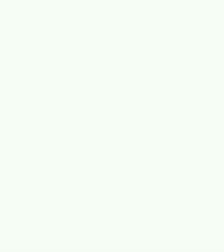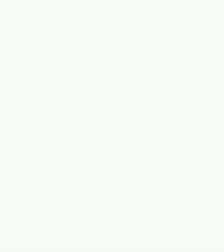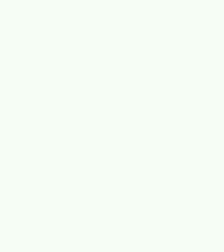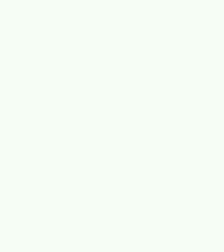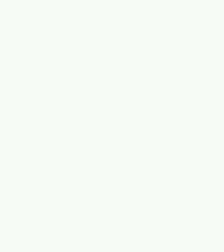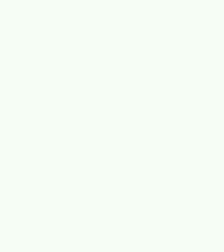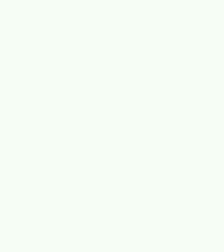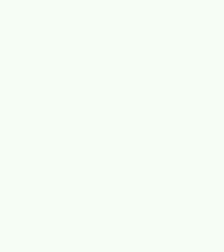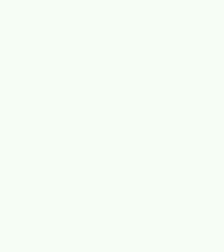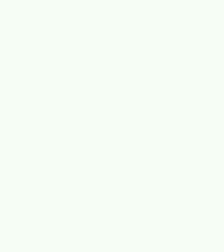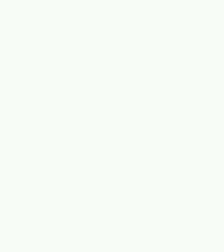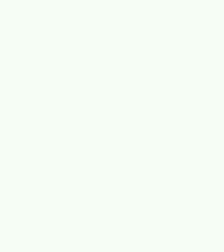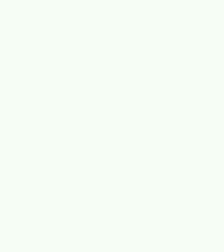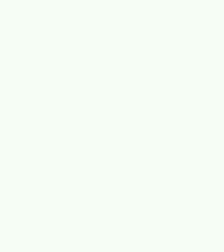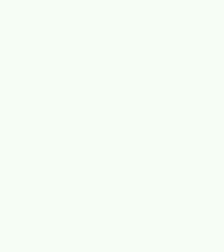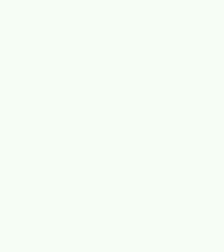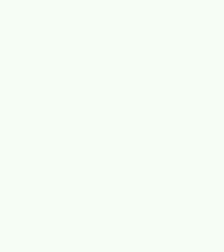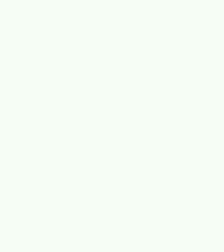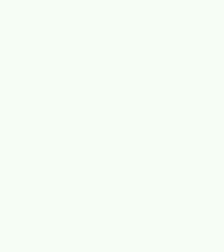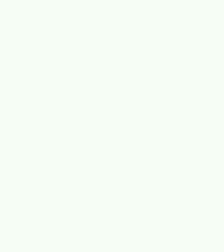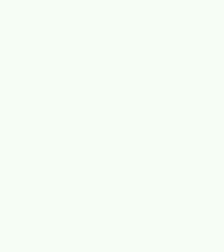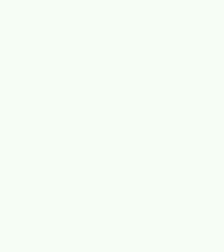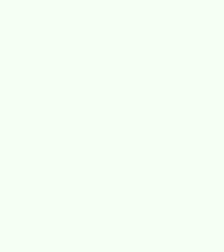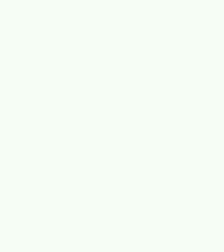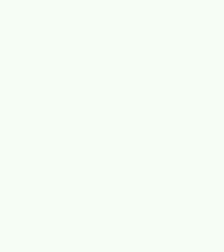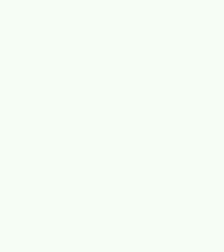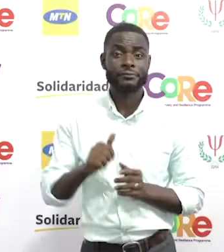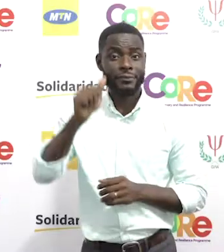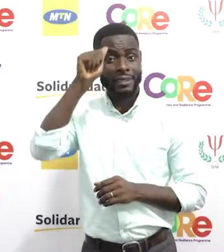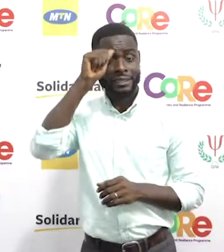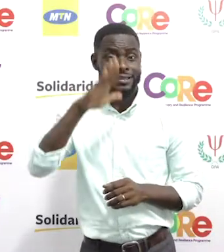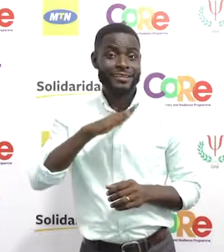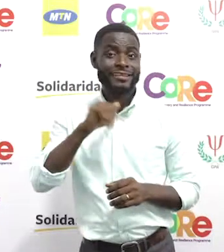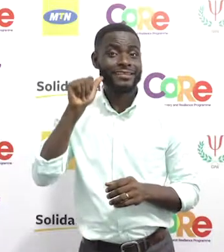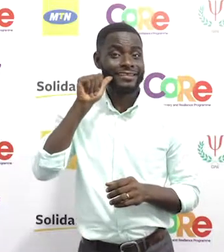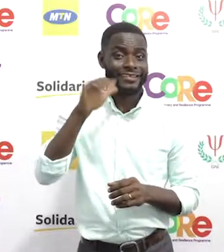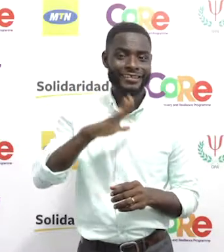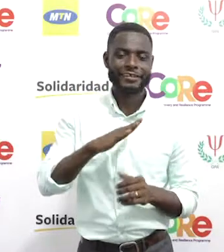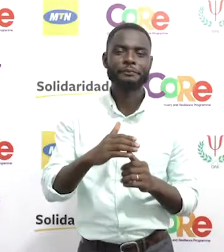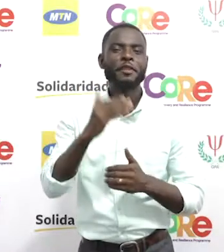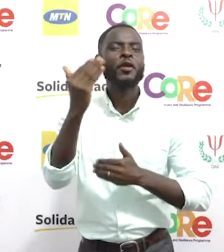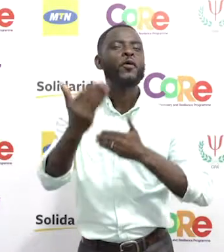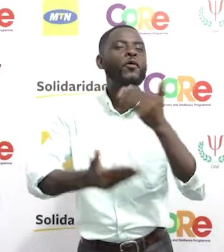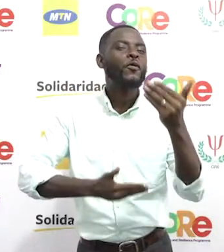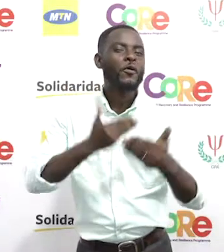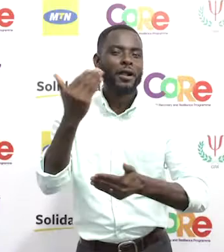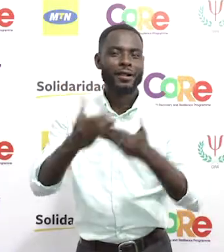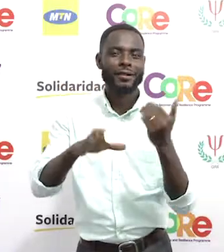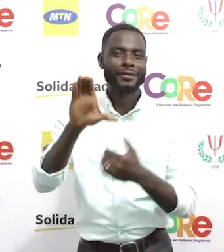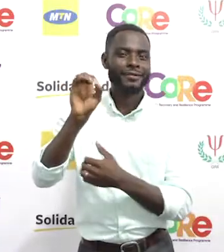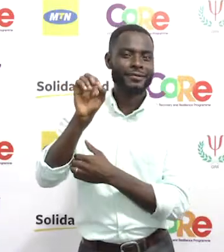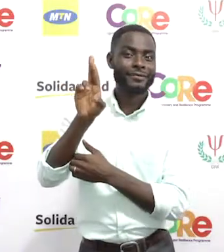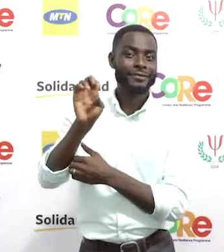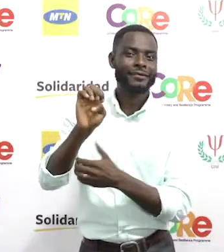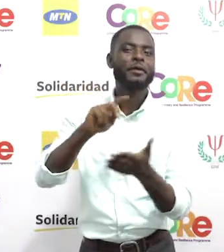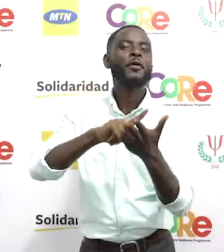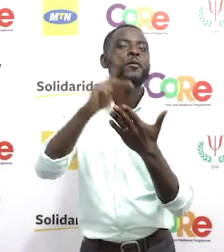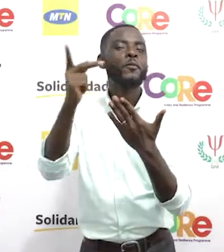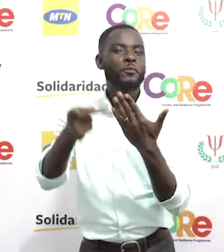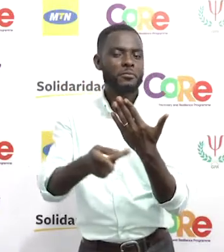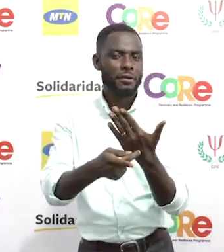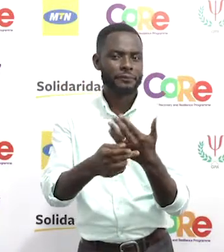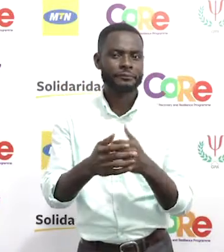Mone, Baobeno. Oblaye iko oblahi, mikbe nye kemba core program gbejano tuwe,